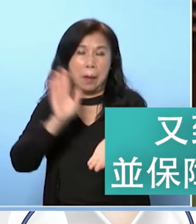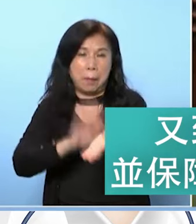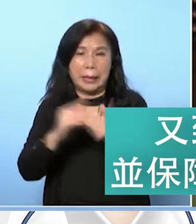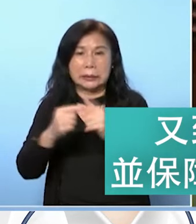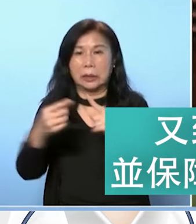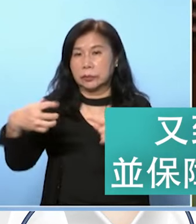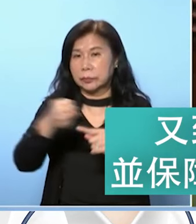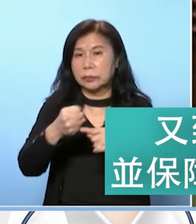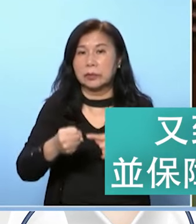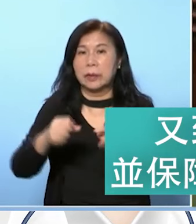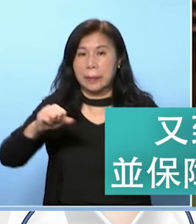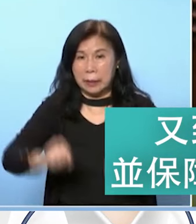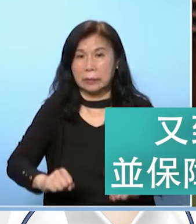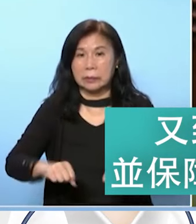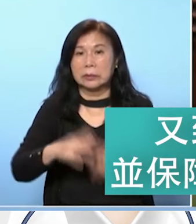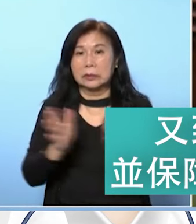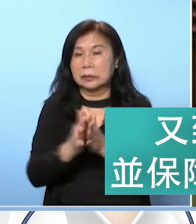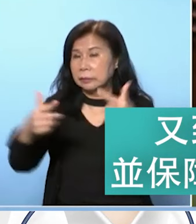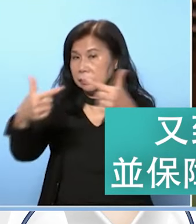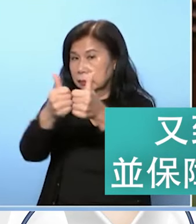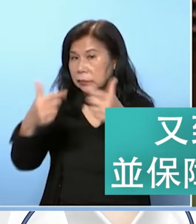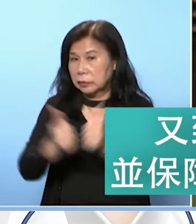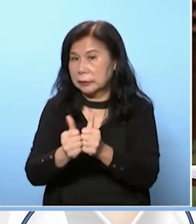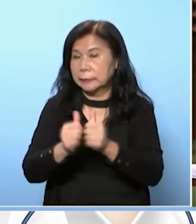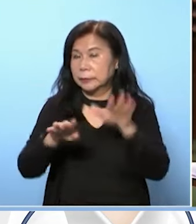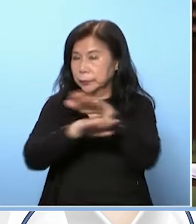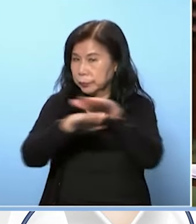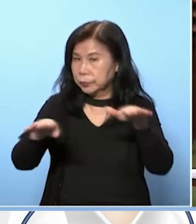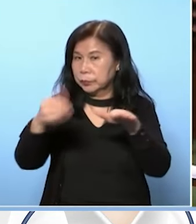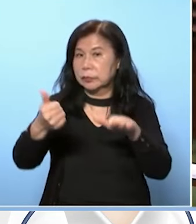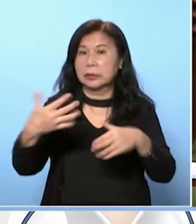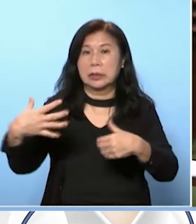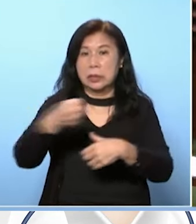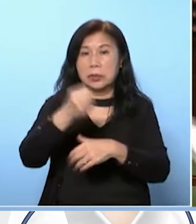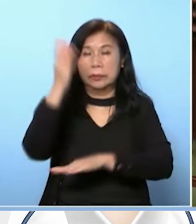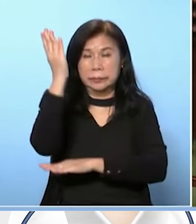權益，維持恰當的平衡。主席，本人謹此陳辭。